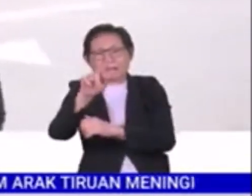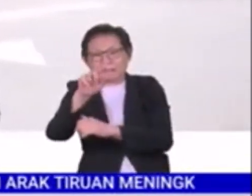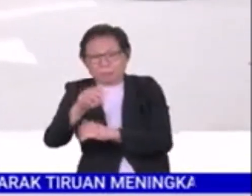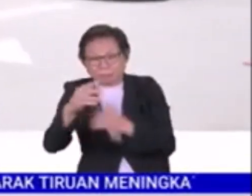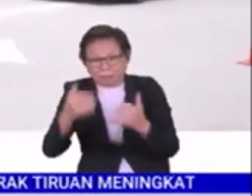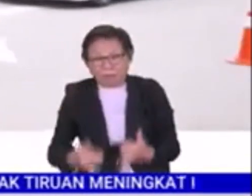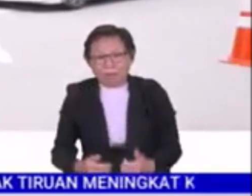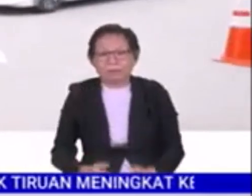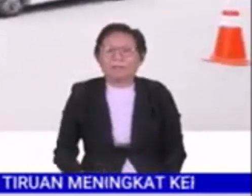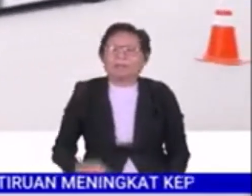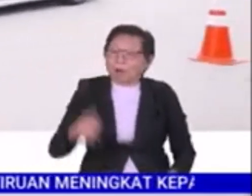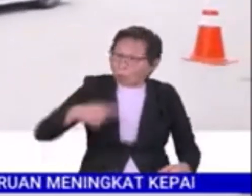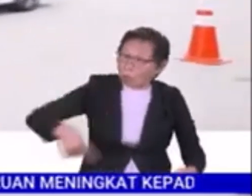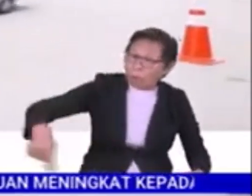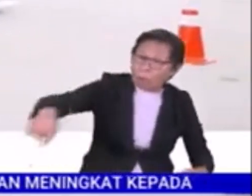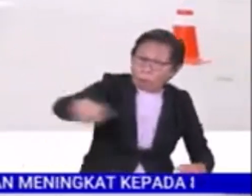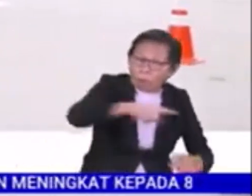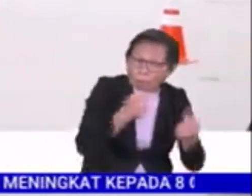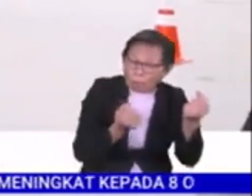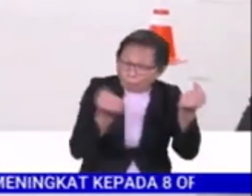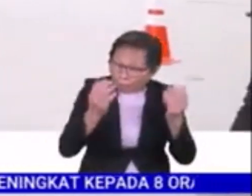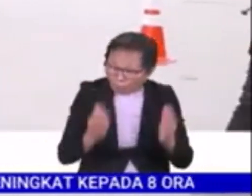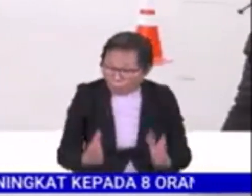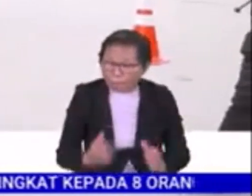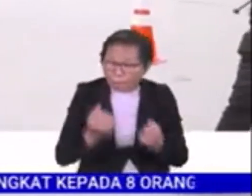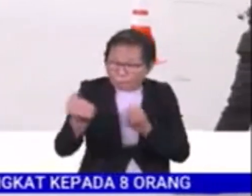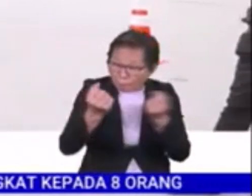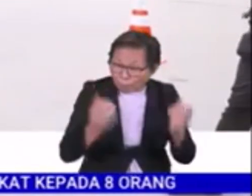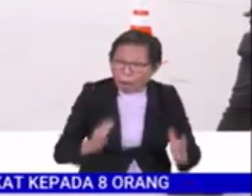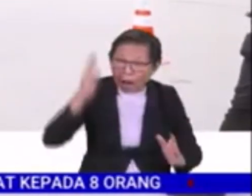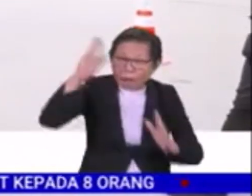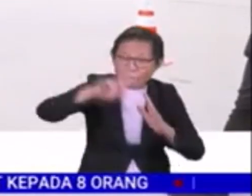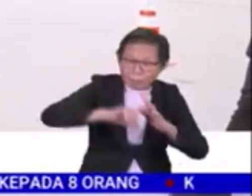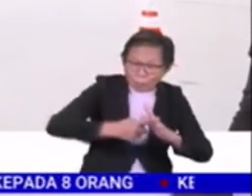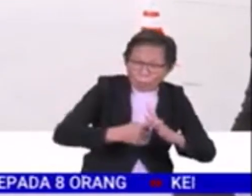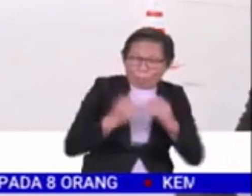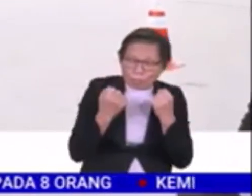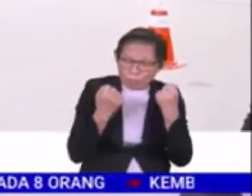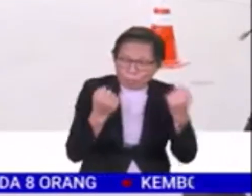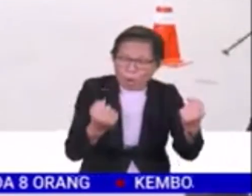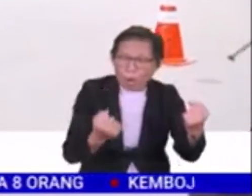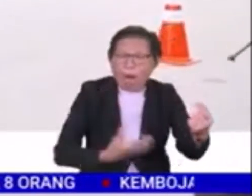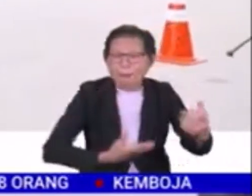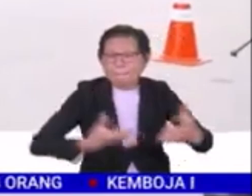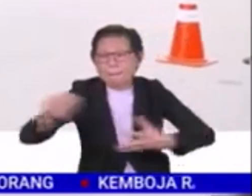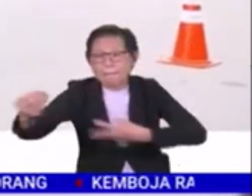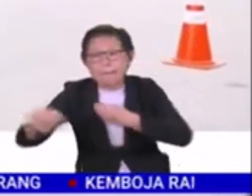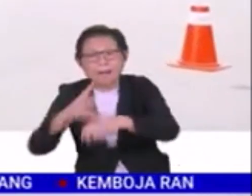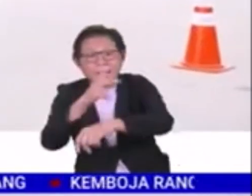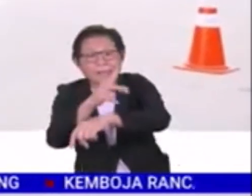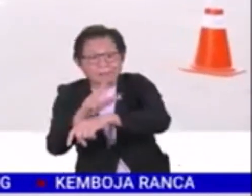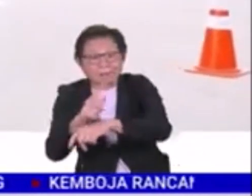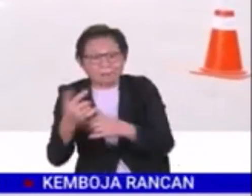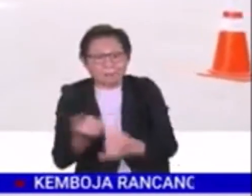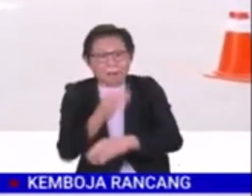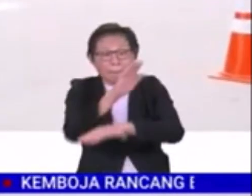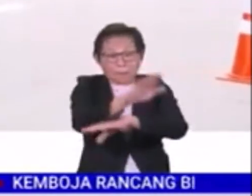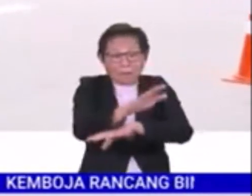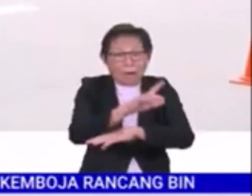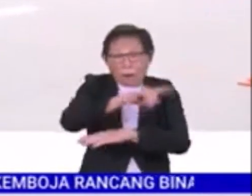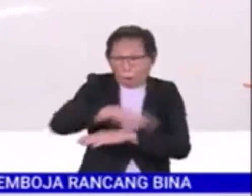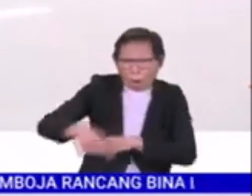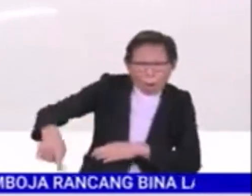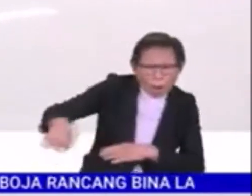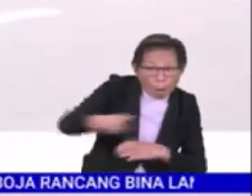ini. Baik kepada para pengguna yang bakal memulakan perjalanan untuk pulang ke ibu negara petang ini, pastikan anda